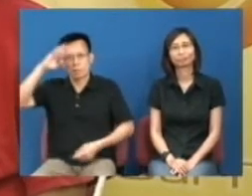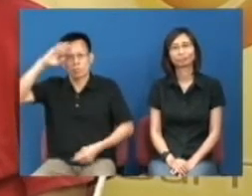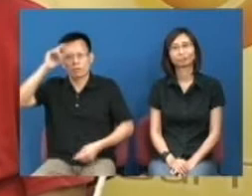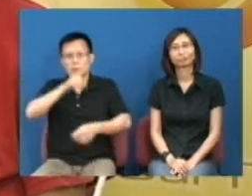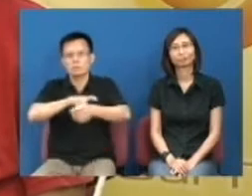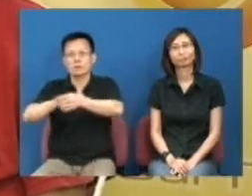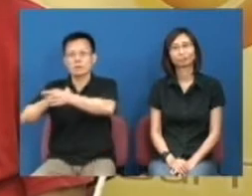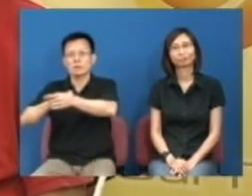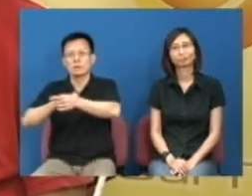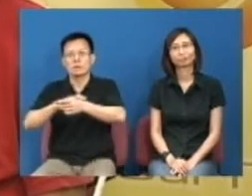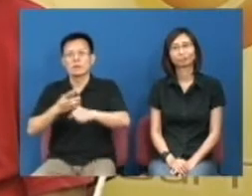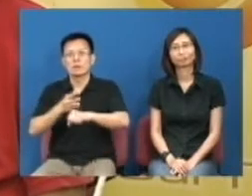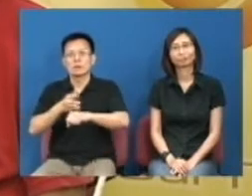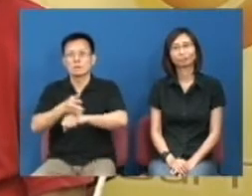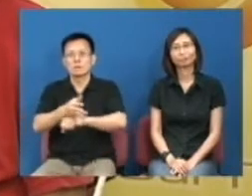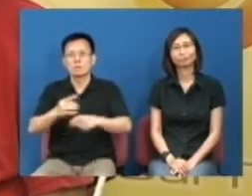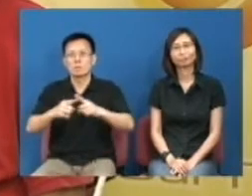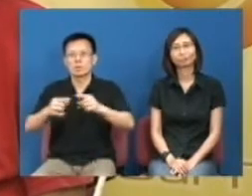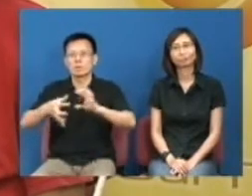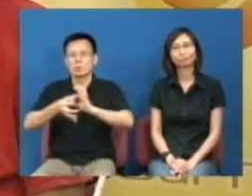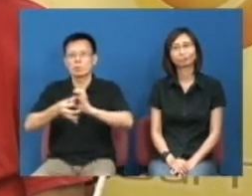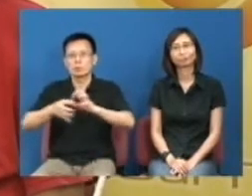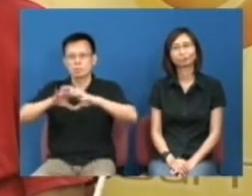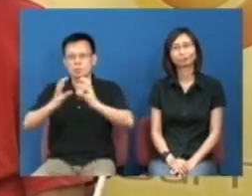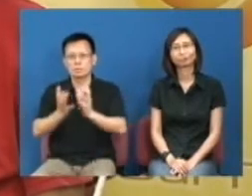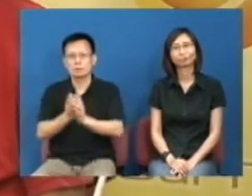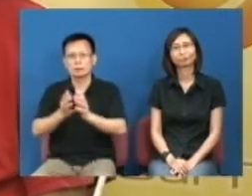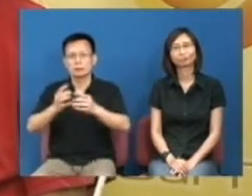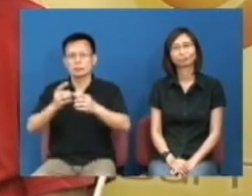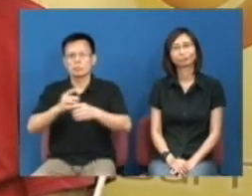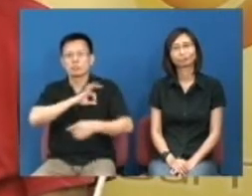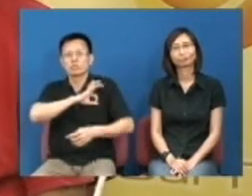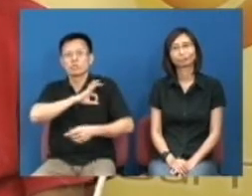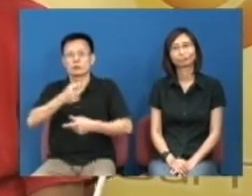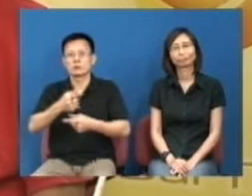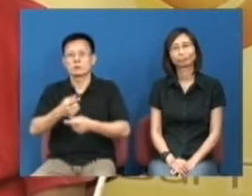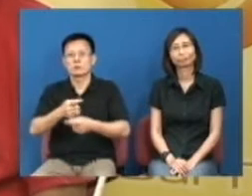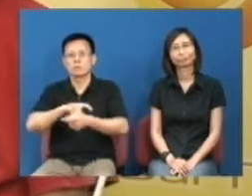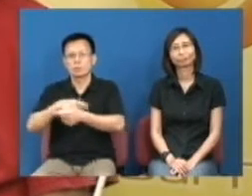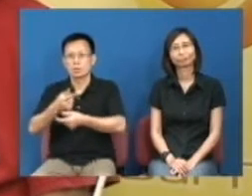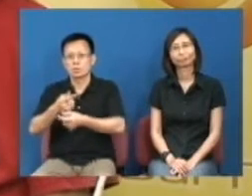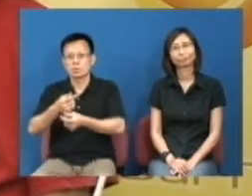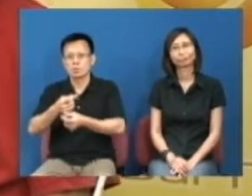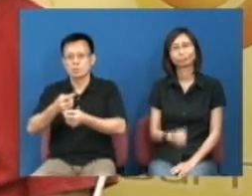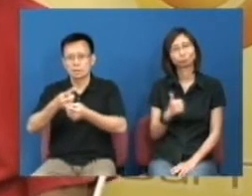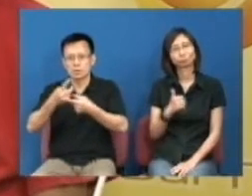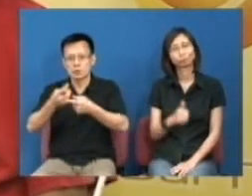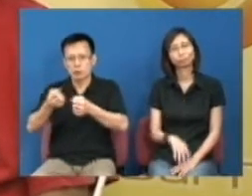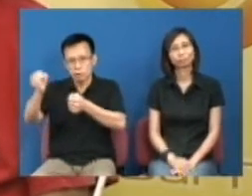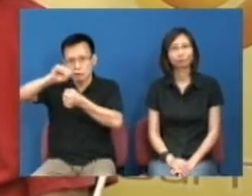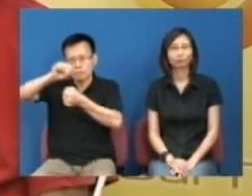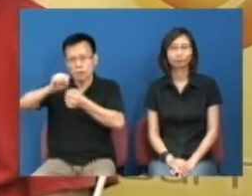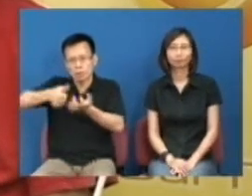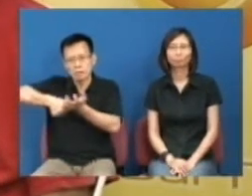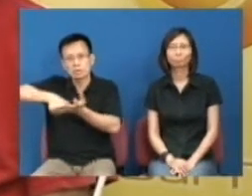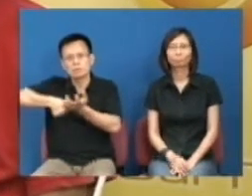民連的成員，就這樣說，就是說呢他都是有份的，就說要驗他的指模和那個飛機的